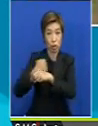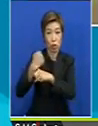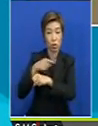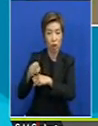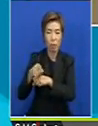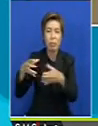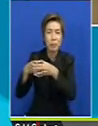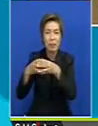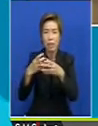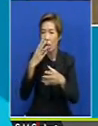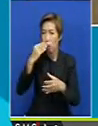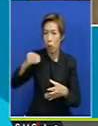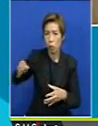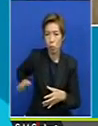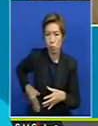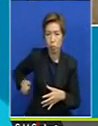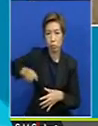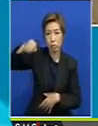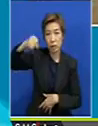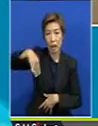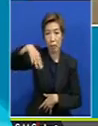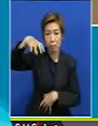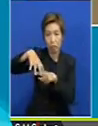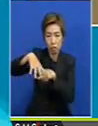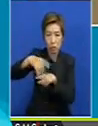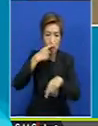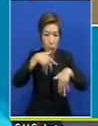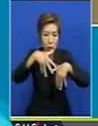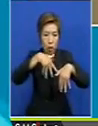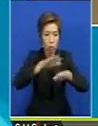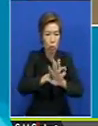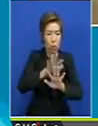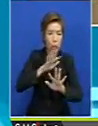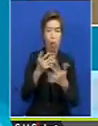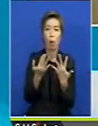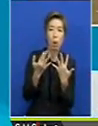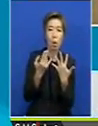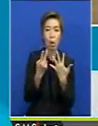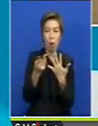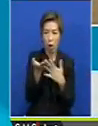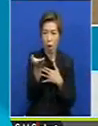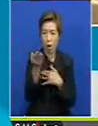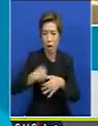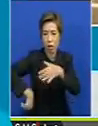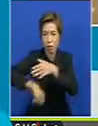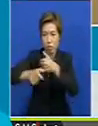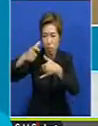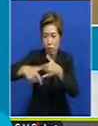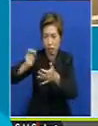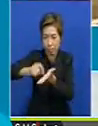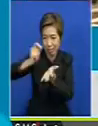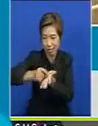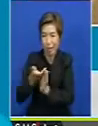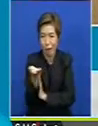อร์เนี่ยเขาเรียกเลสเตอร์เทรนนิ่งกราวนะครับก็มีแฟนบอลมารอขอลายเซ็นนักเตะอยู่คือนักเ